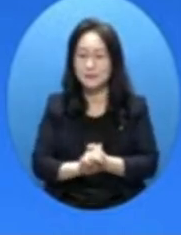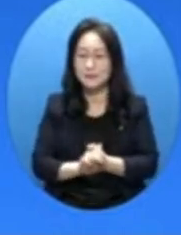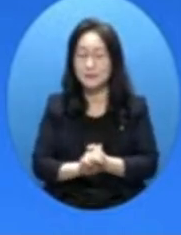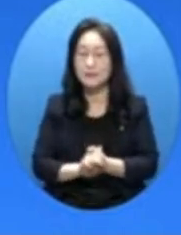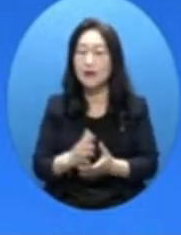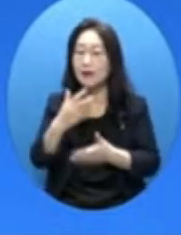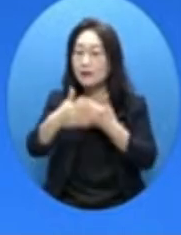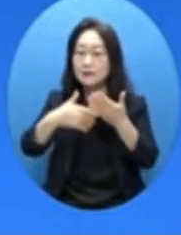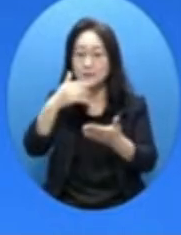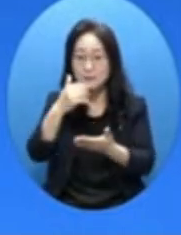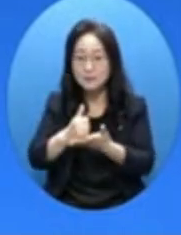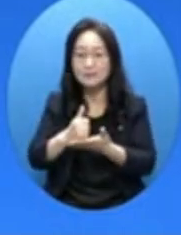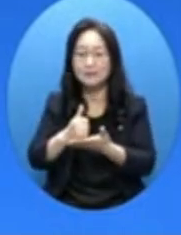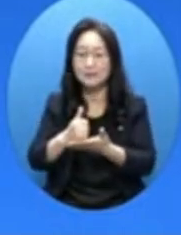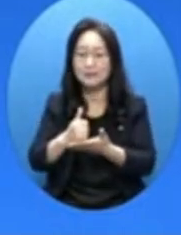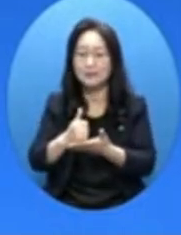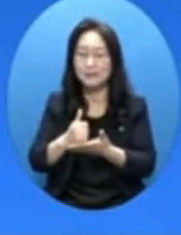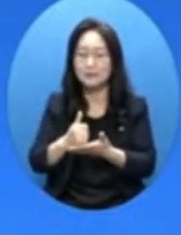하나님께서